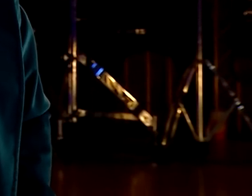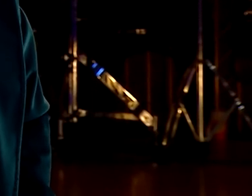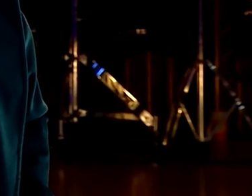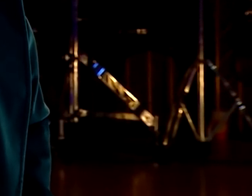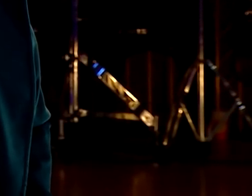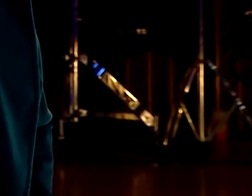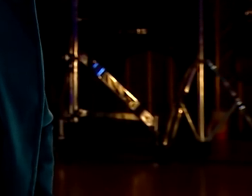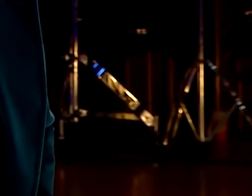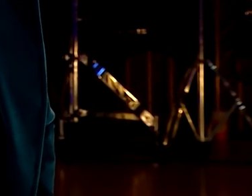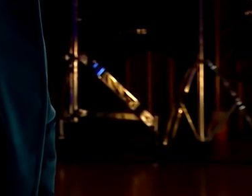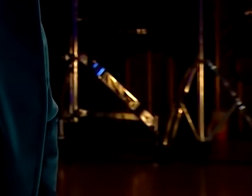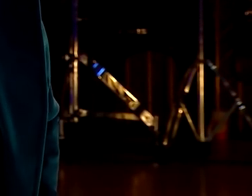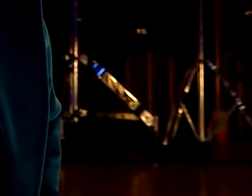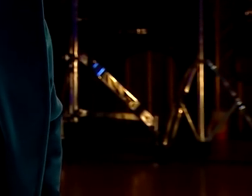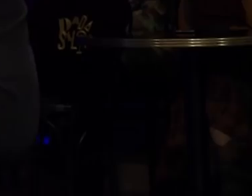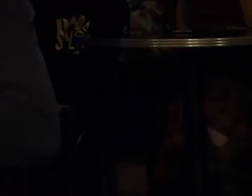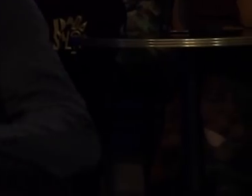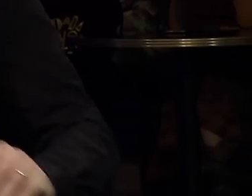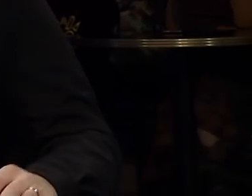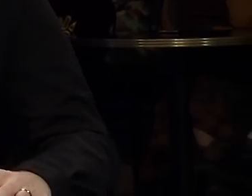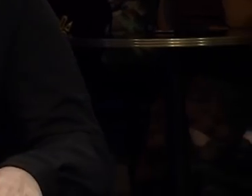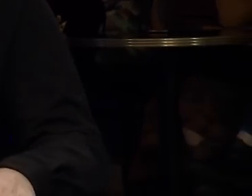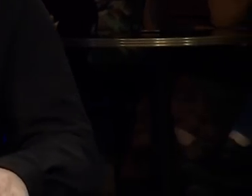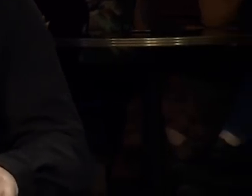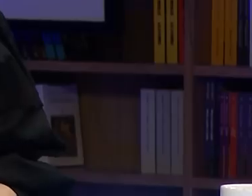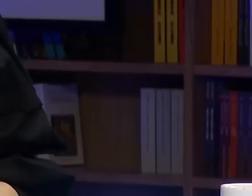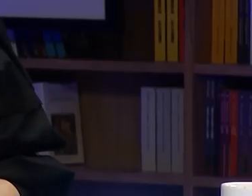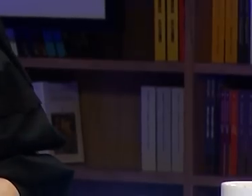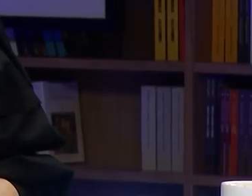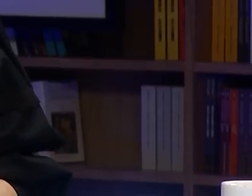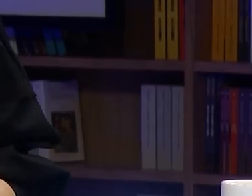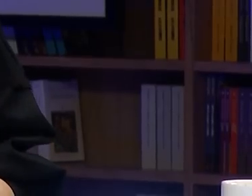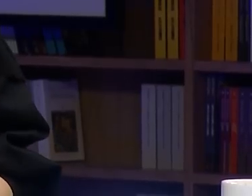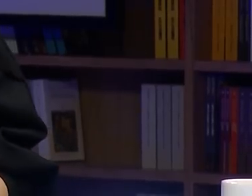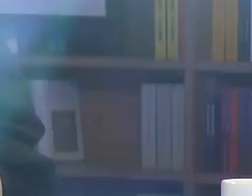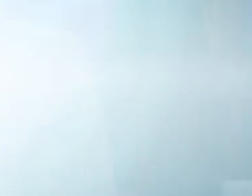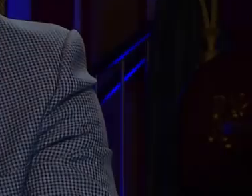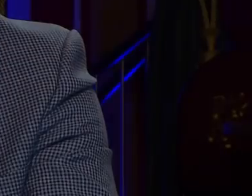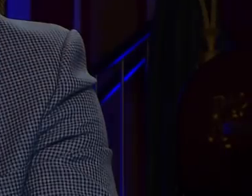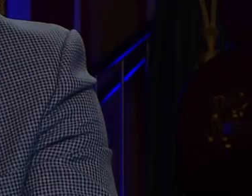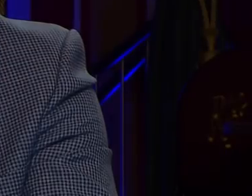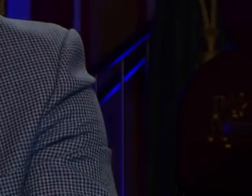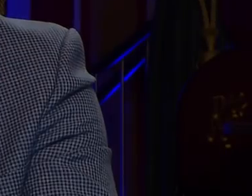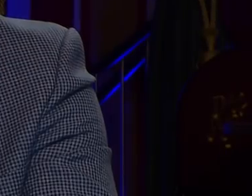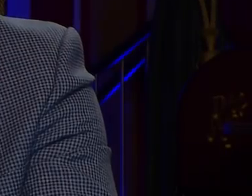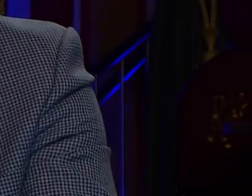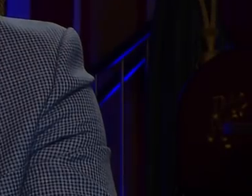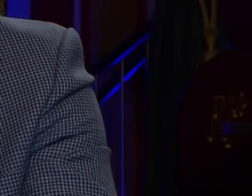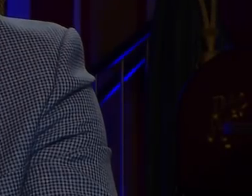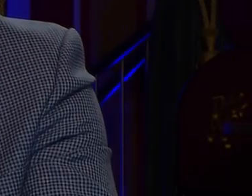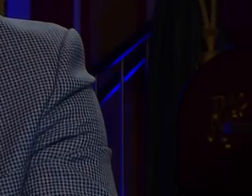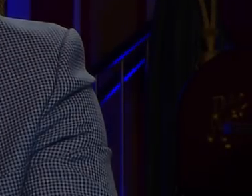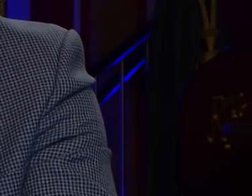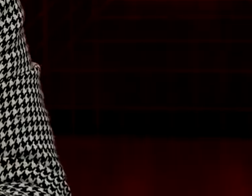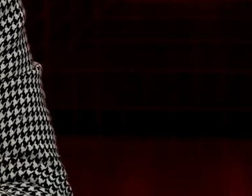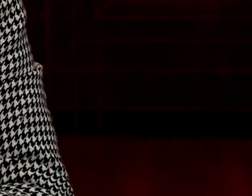ama. Peki ben donla mı gidiyordum? Kayra Şenocak. Pelin Öztekin. Türk düşünürlerinin yazdığı tebessüm